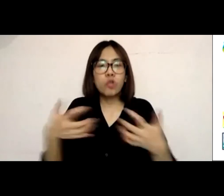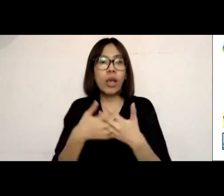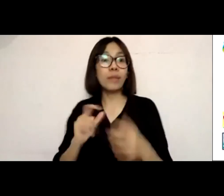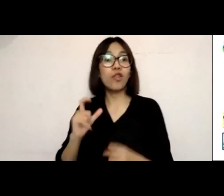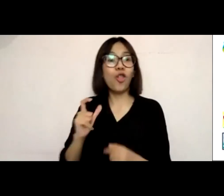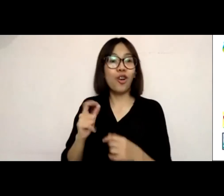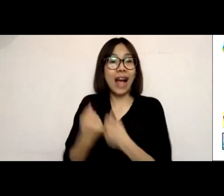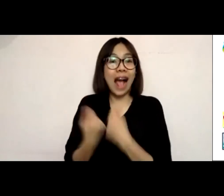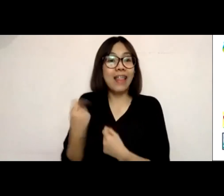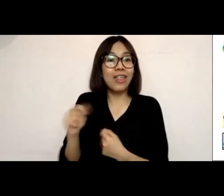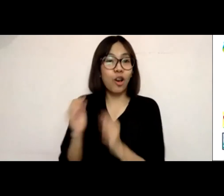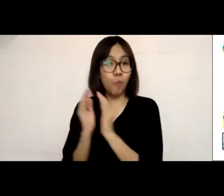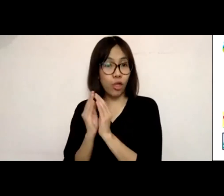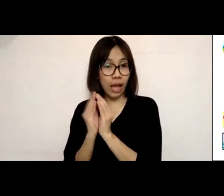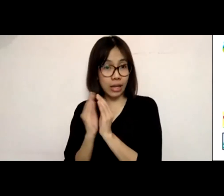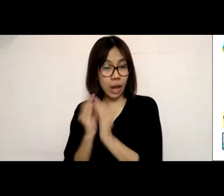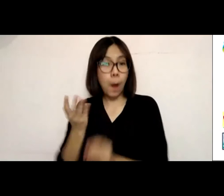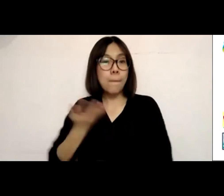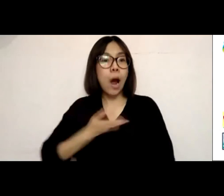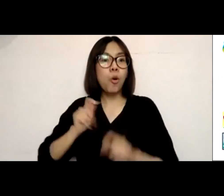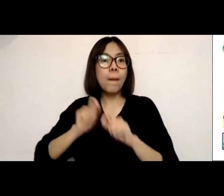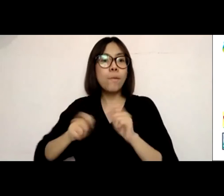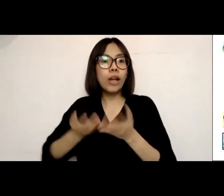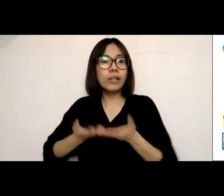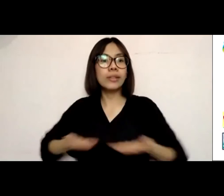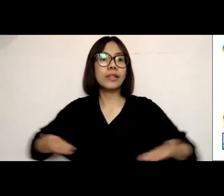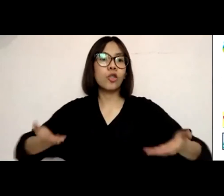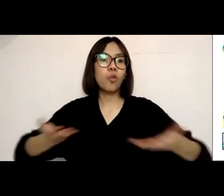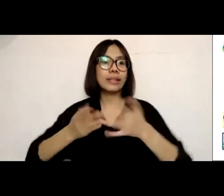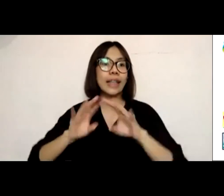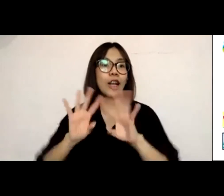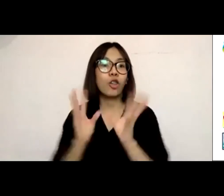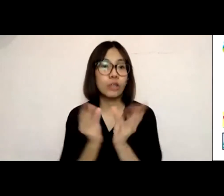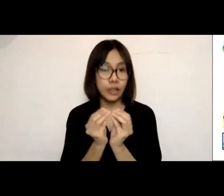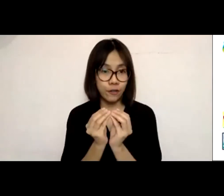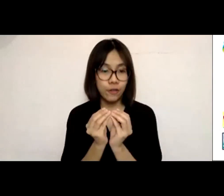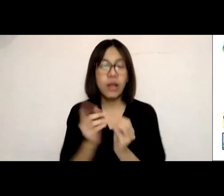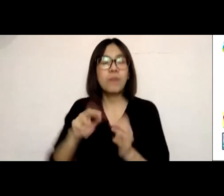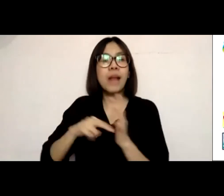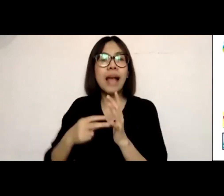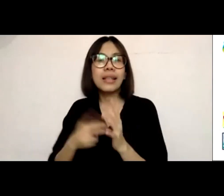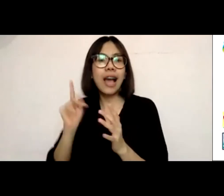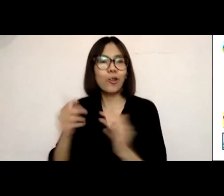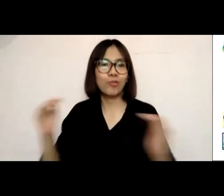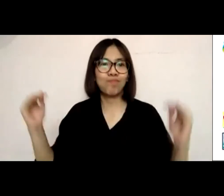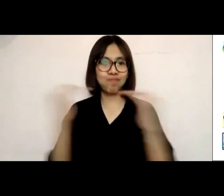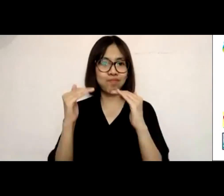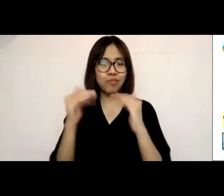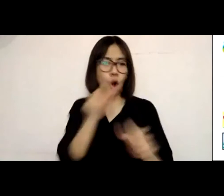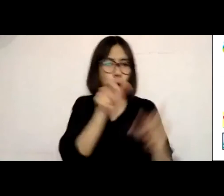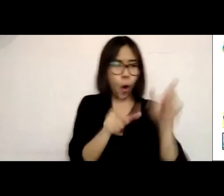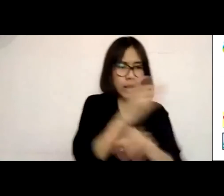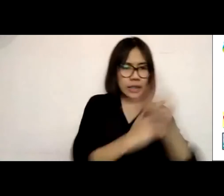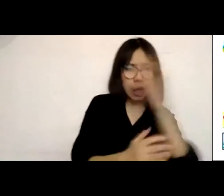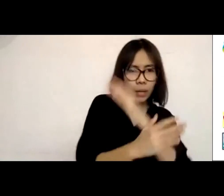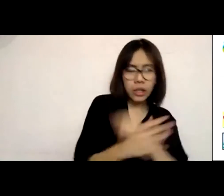untuk menciptakan lingkungan kerja yang inklusif, itu artinya kami menganut kesetaraan. Artinya yang jadi pegangan di kami